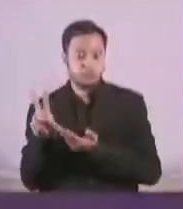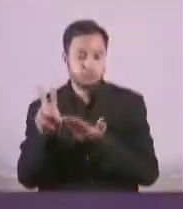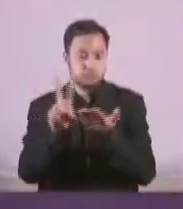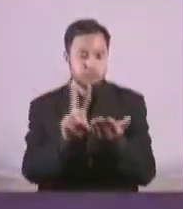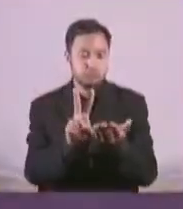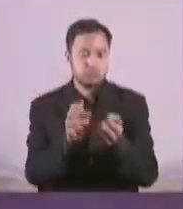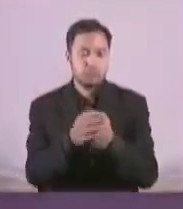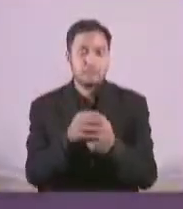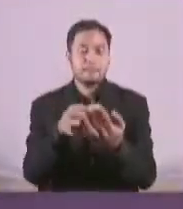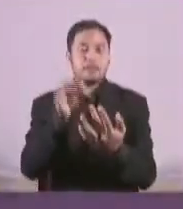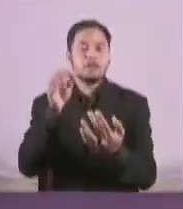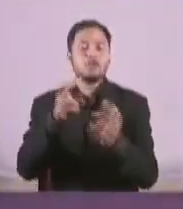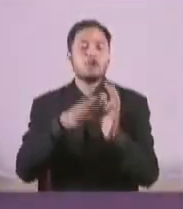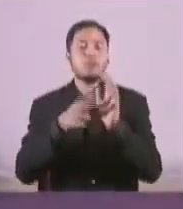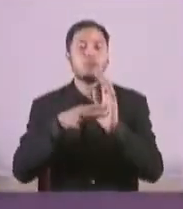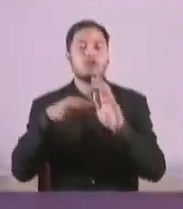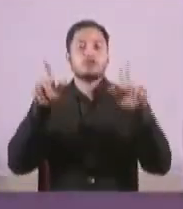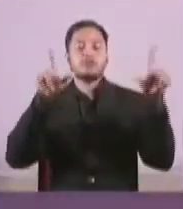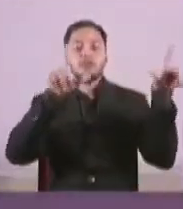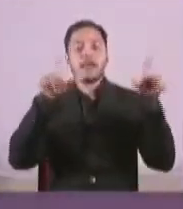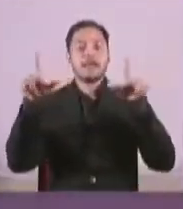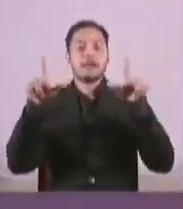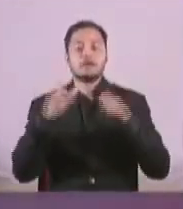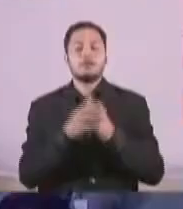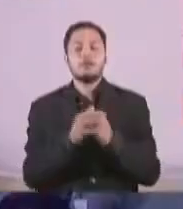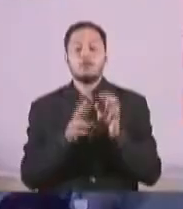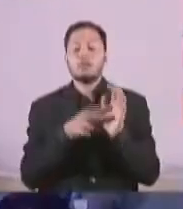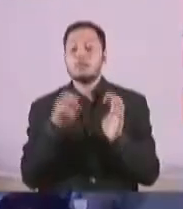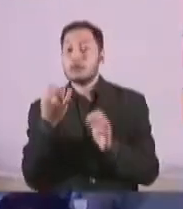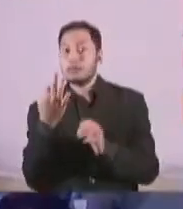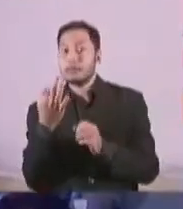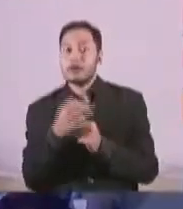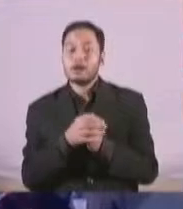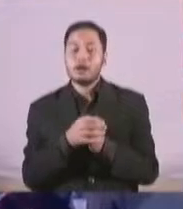Nomor huruf berapa, Bapak? Disentuh, Pak. Sentuh, Pak.